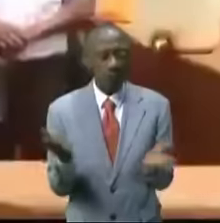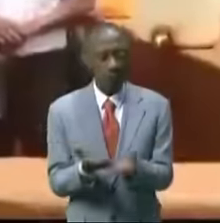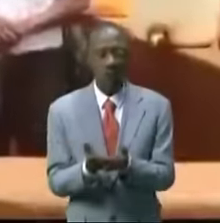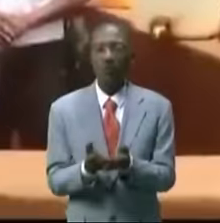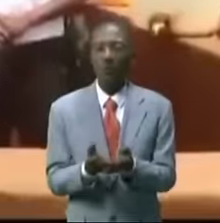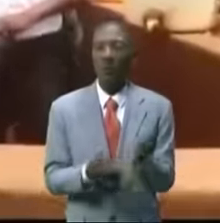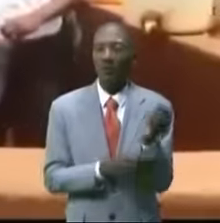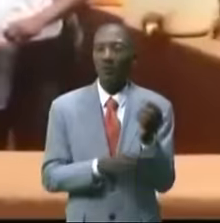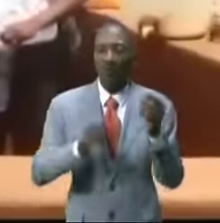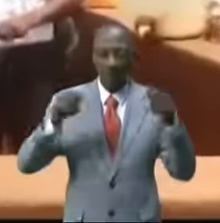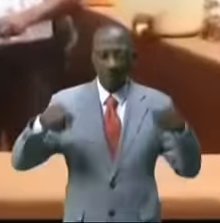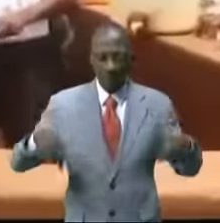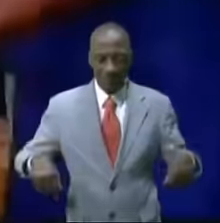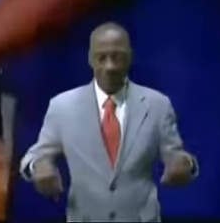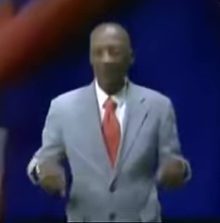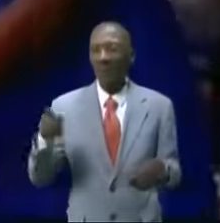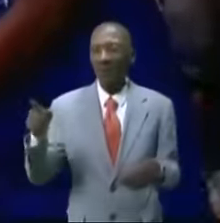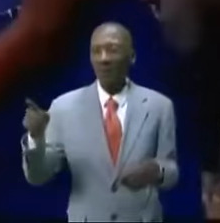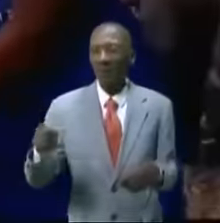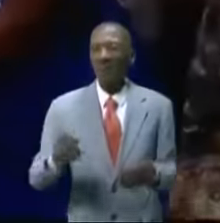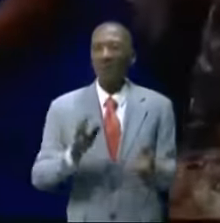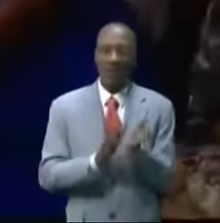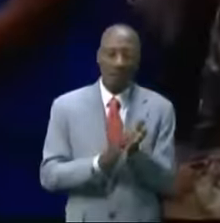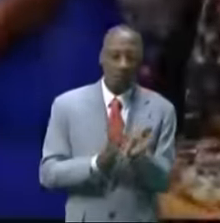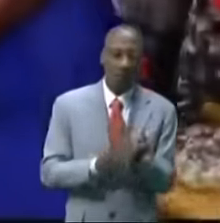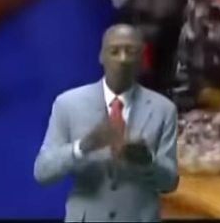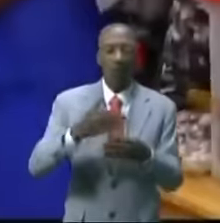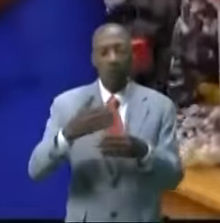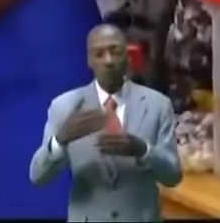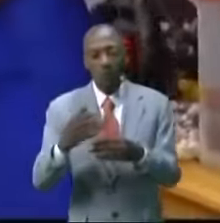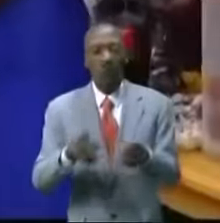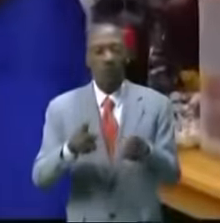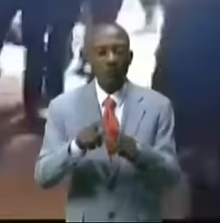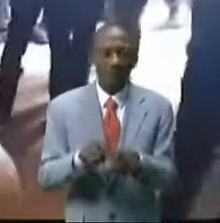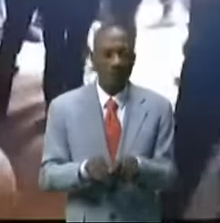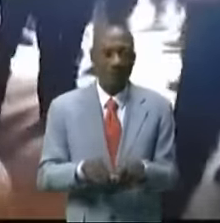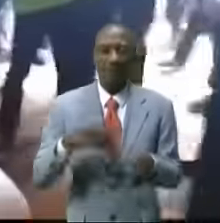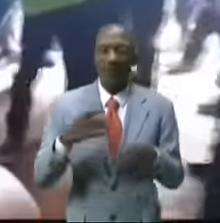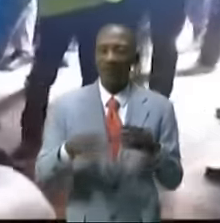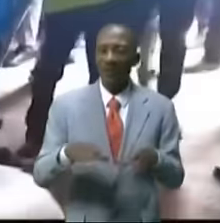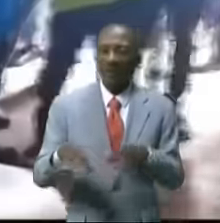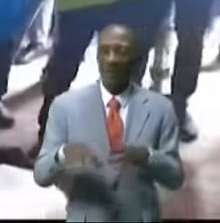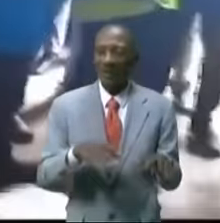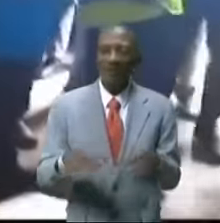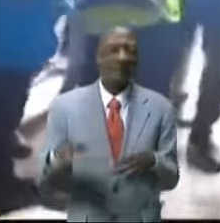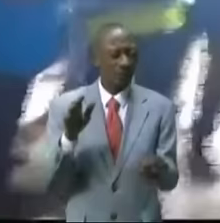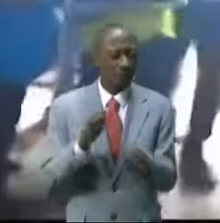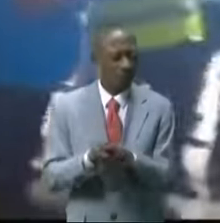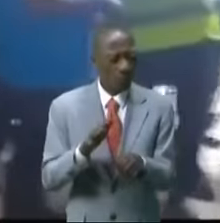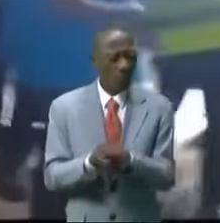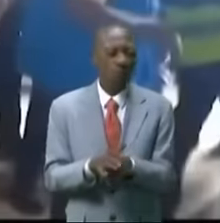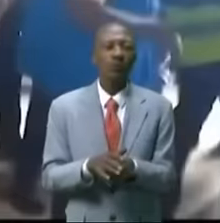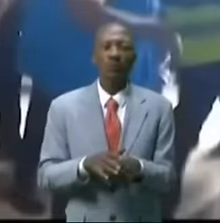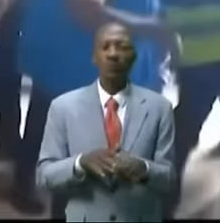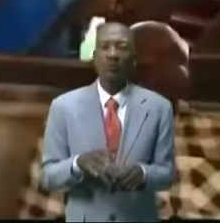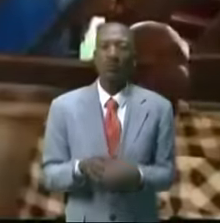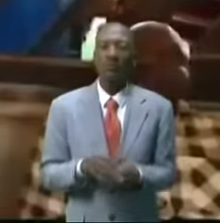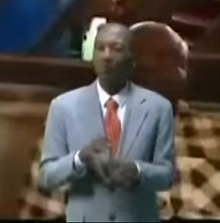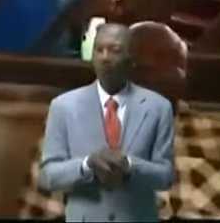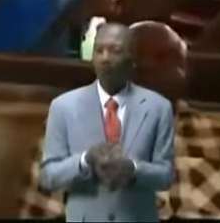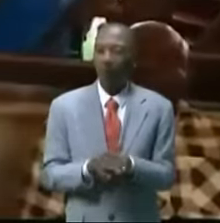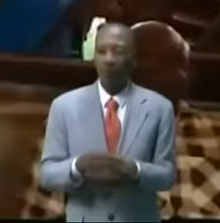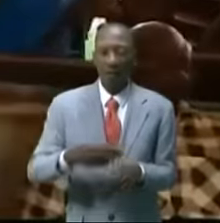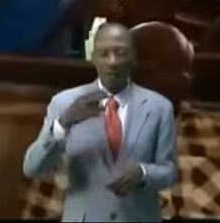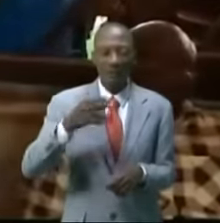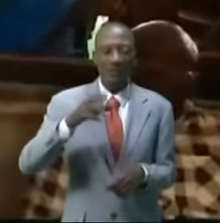santé, l'approvisionnement en eau potable et les activités de génératrices de revenus sont aussi à compter parmi les réalisations du